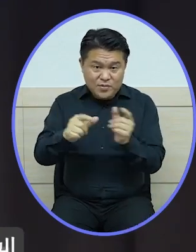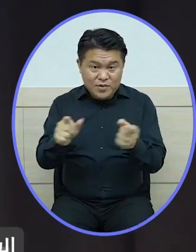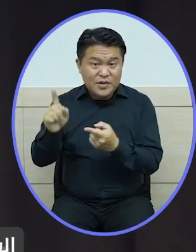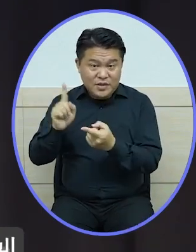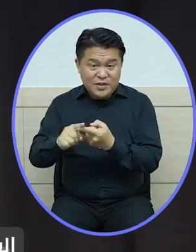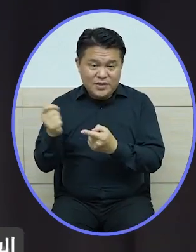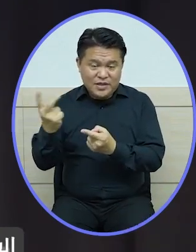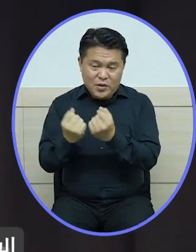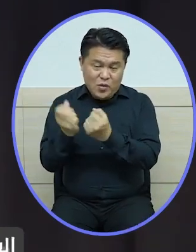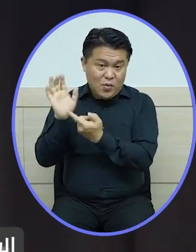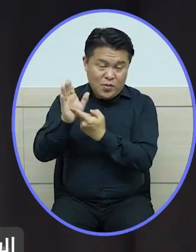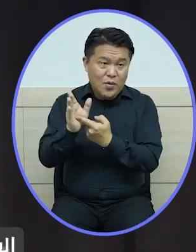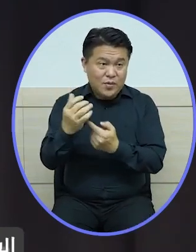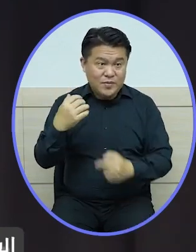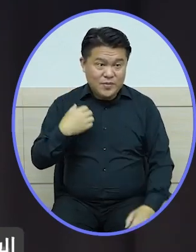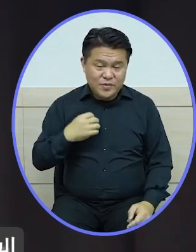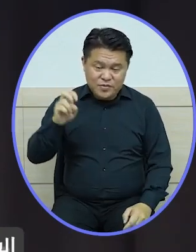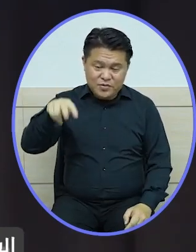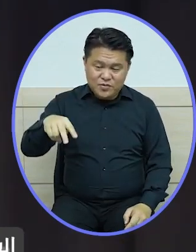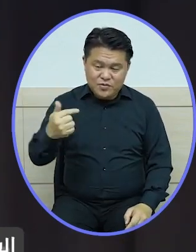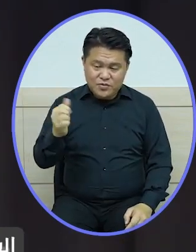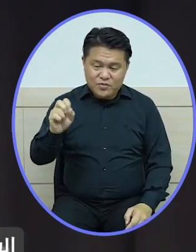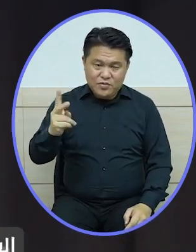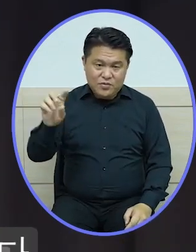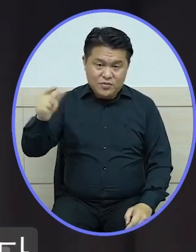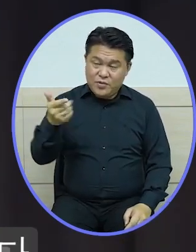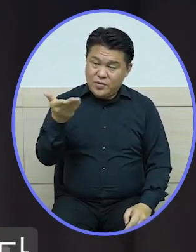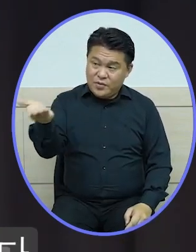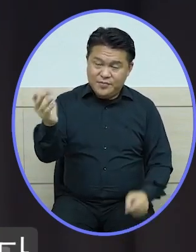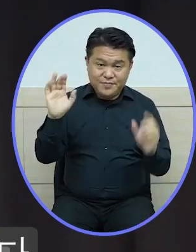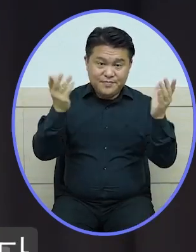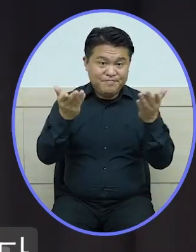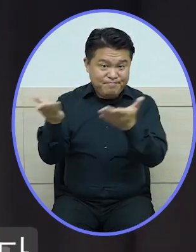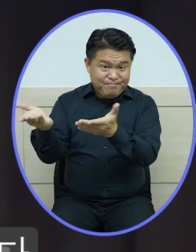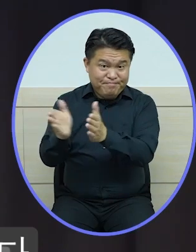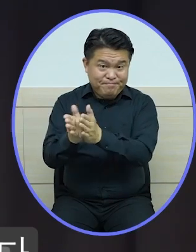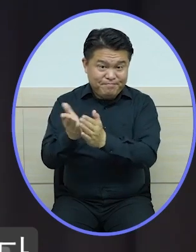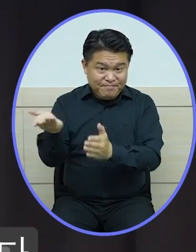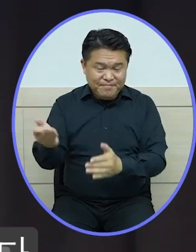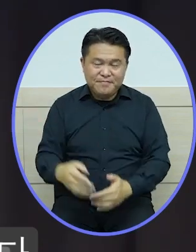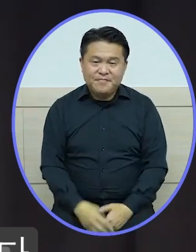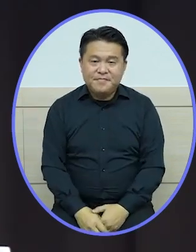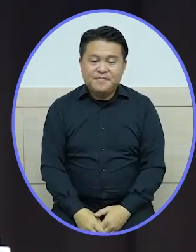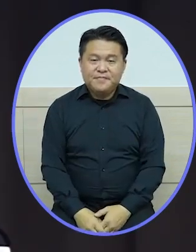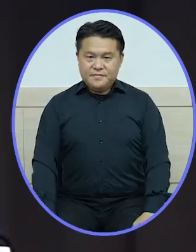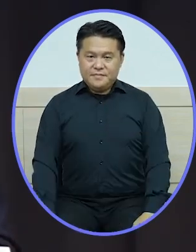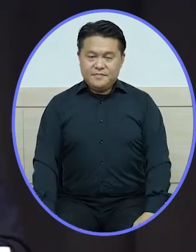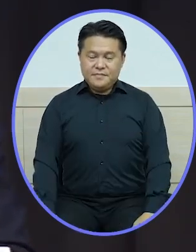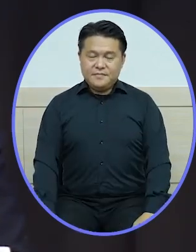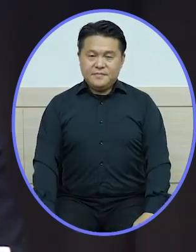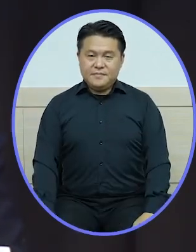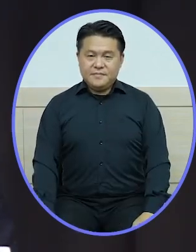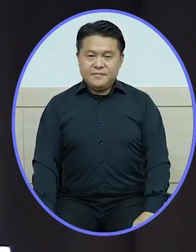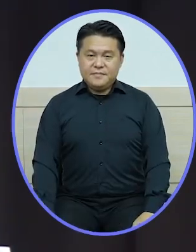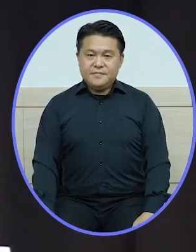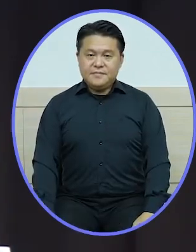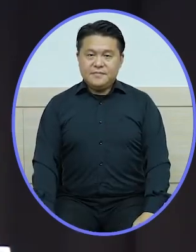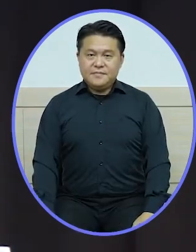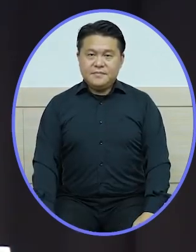다시 한 번 더 안내해 주신 윤용헌 팀장님께 다시 한 번 더 따뜻한 박수 부탁드리겠습니다.